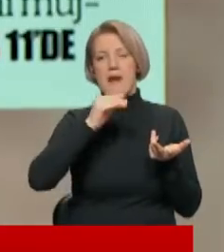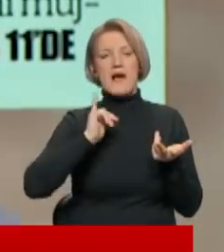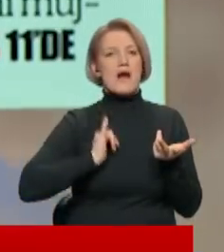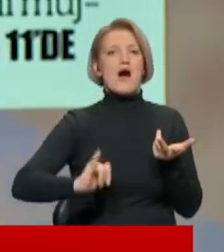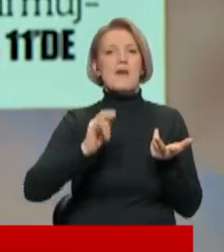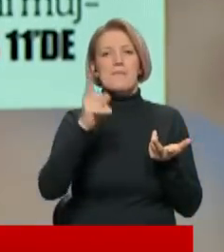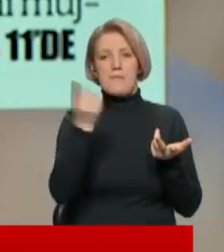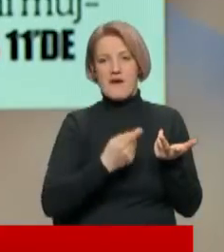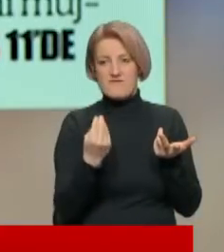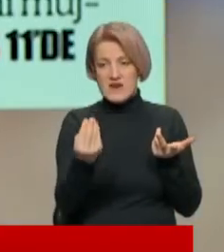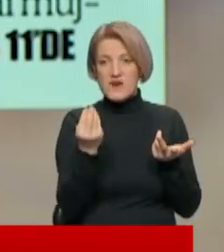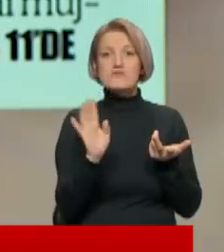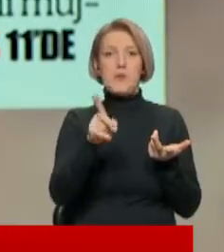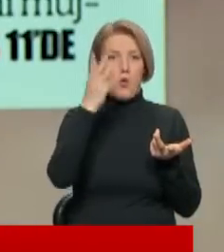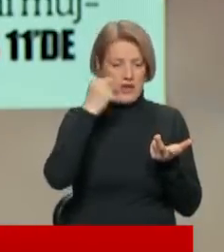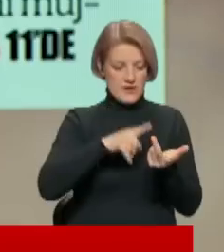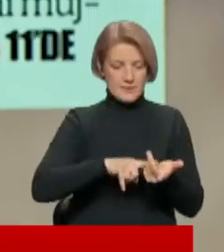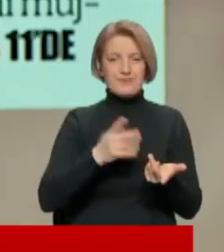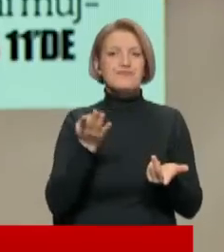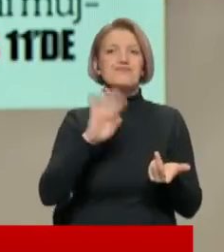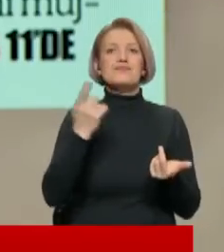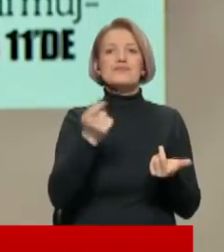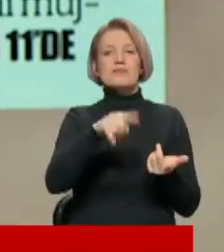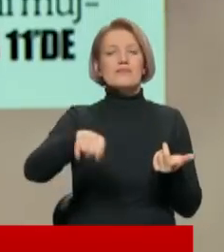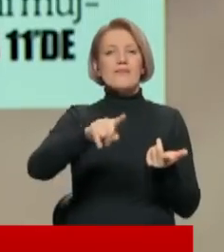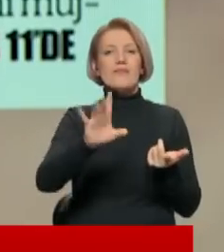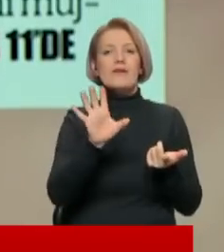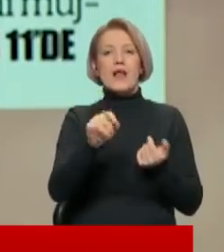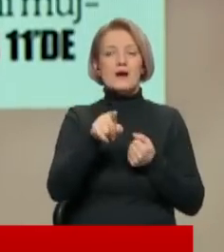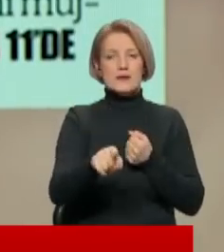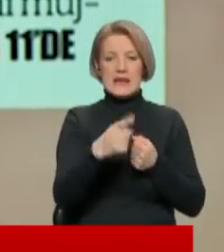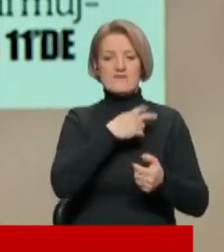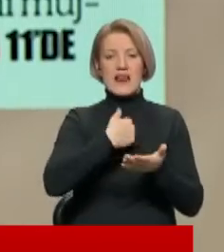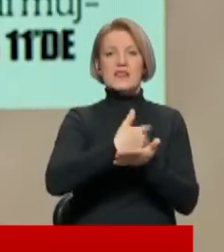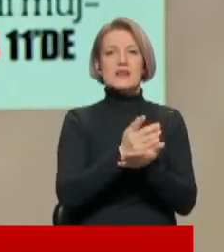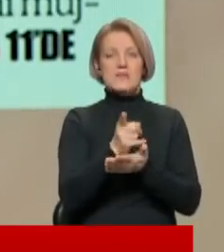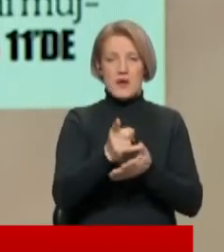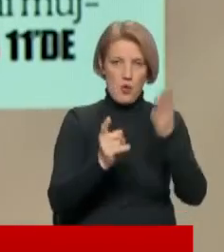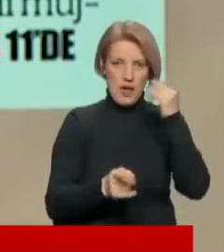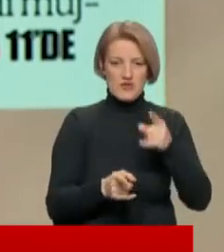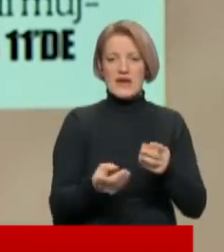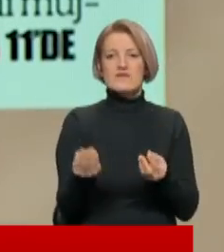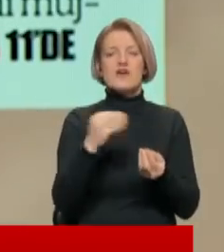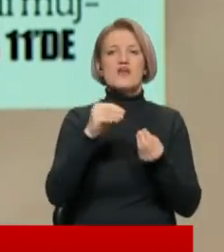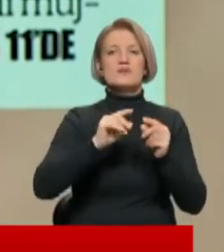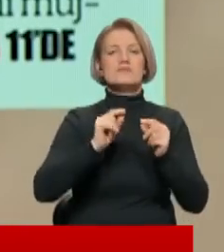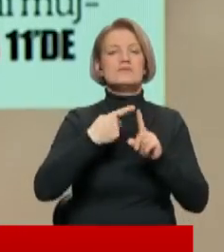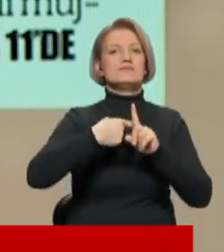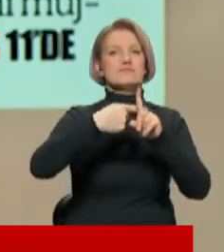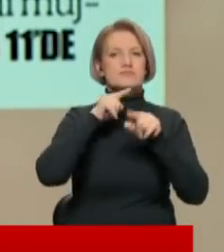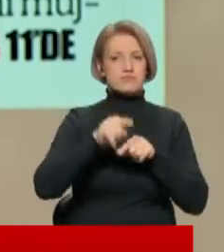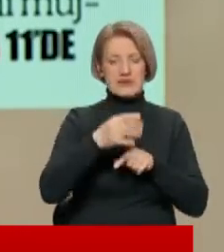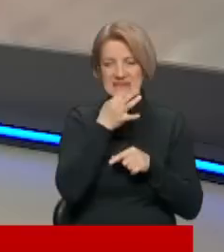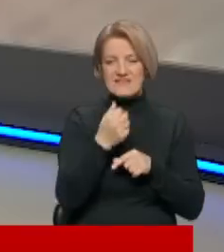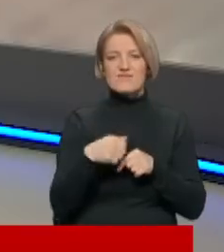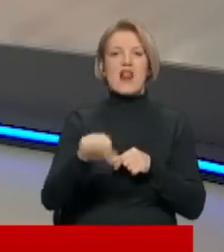refah Payı verilecek mi öğreneceğiz sonra çalışanları yakından ilgilendiren vergi dilimi öğreneceğiz faiş fiyat artışları